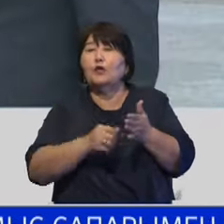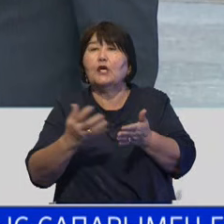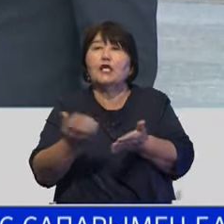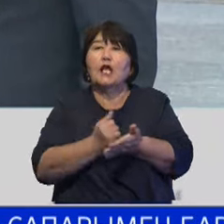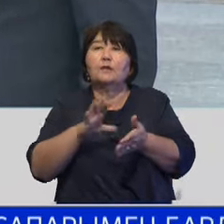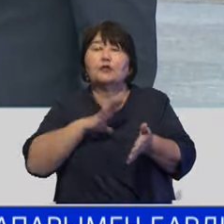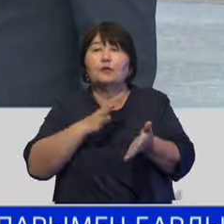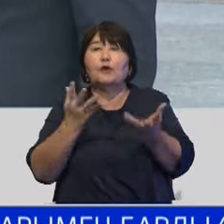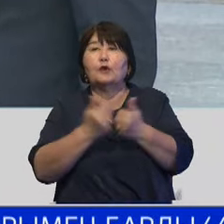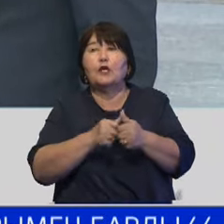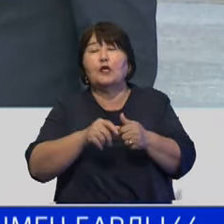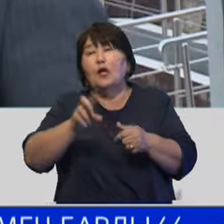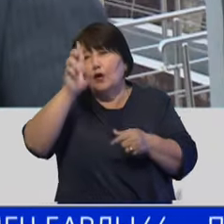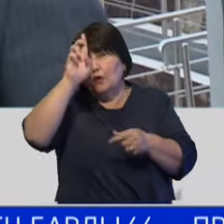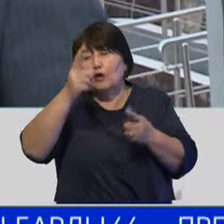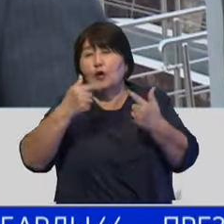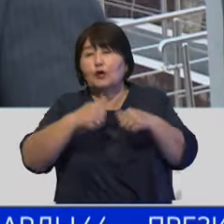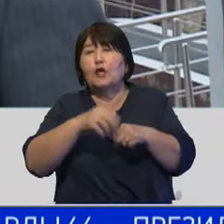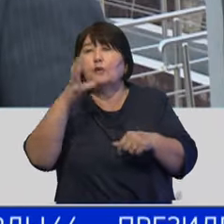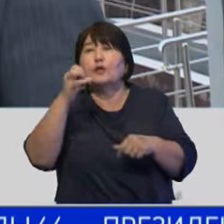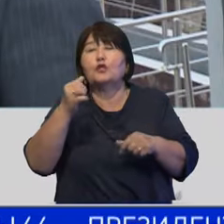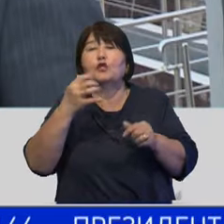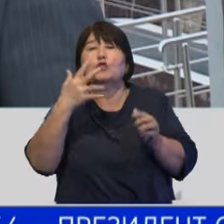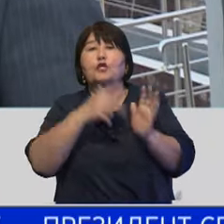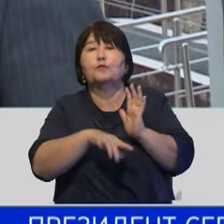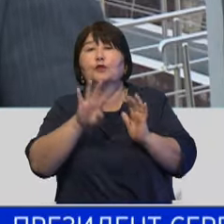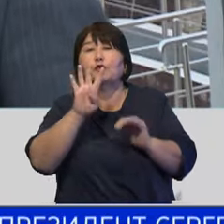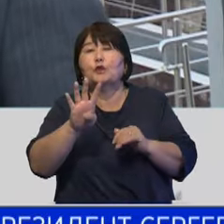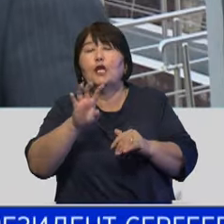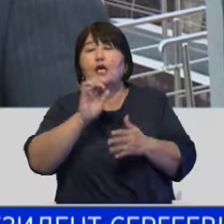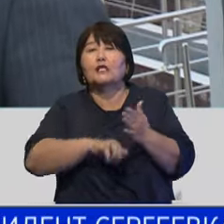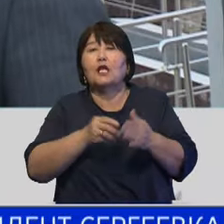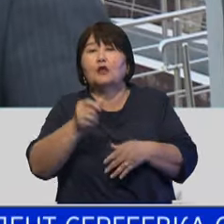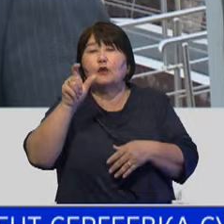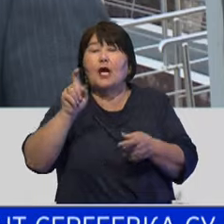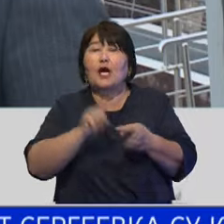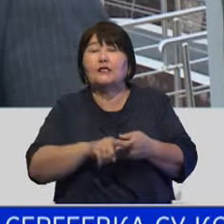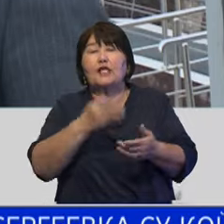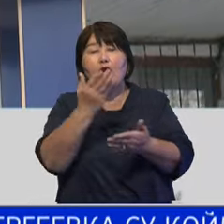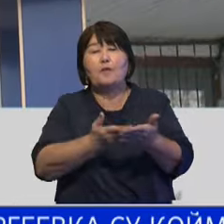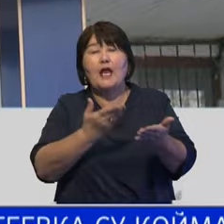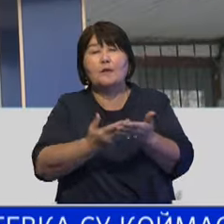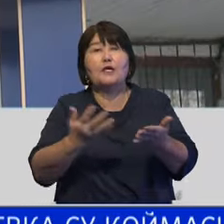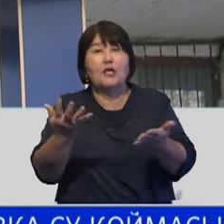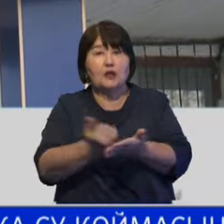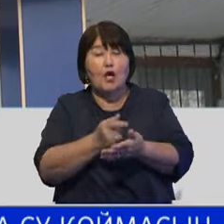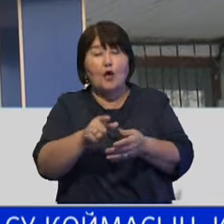болып саналады. Уәкілетті орган тарапынан 574 салық төлеушіге қатысты мәліметтер келіп түскен болатын,